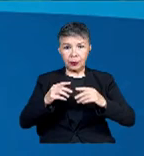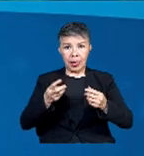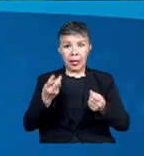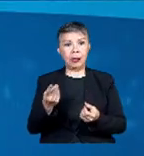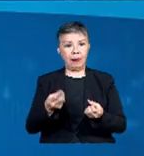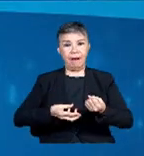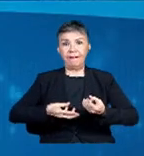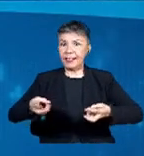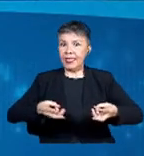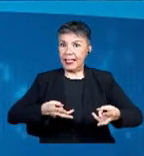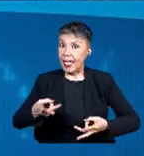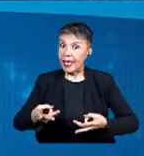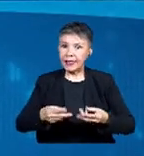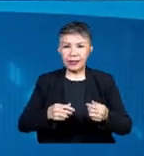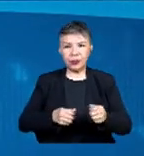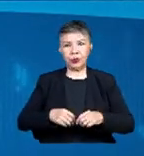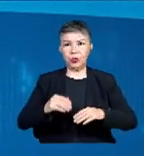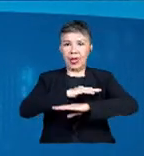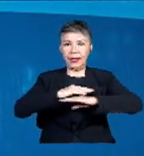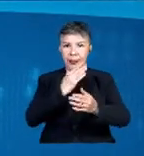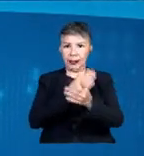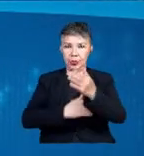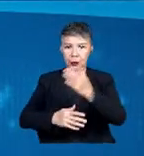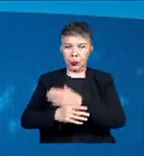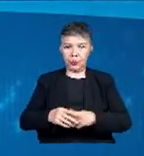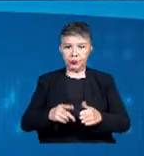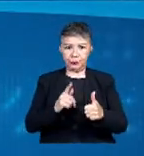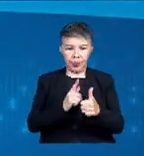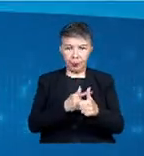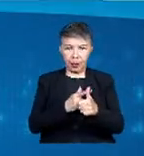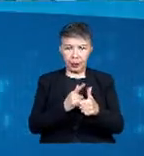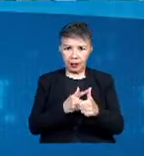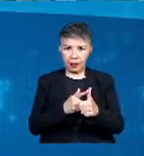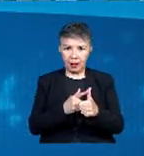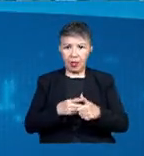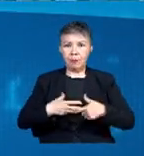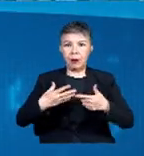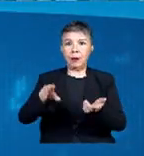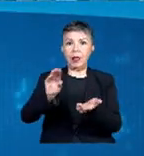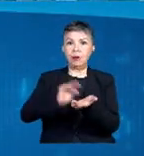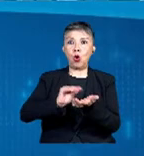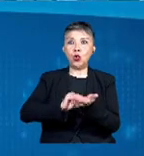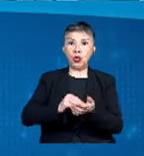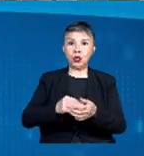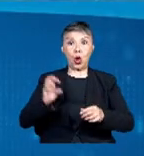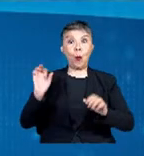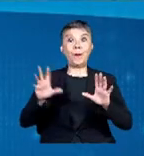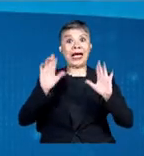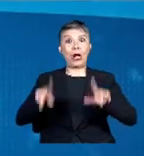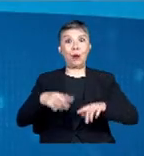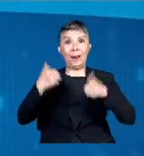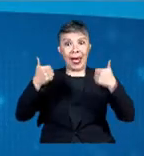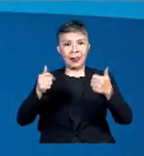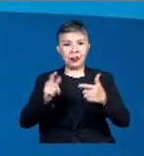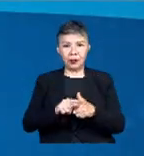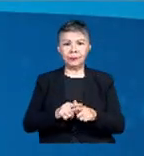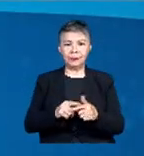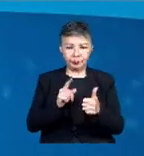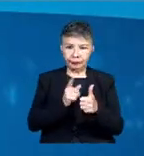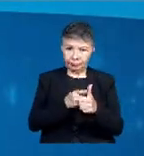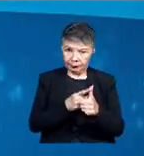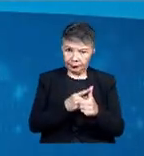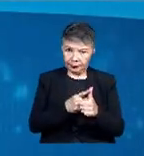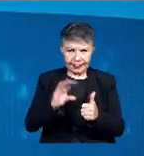fasilitasi terhadap atlet-atlet disabilitas. Baik itu dalam hal pemberian bonus, bahkan Pak Menteri juga, Pak Wali Kota ini